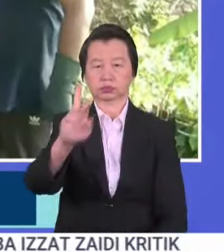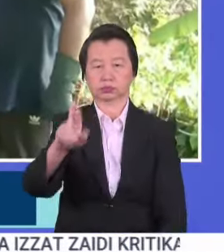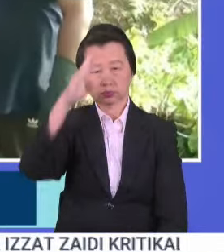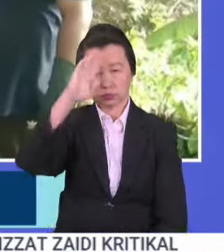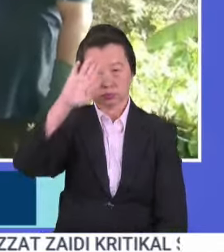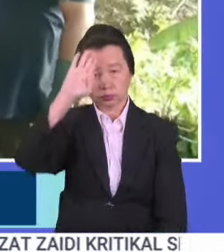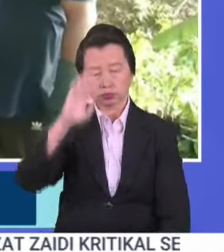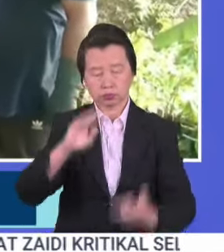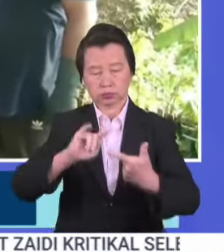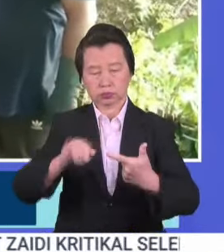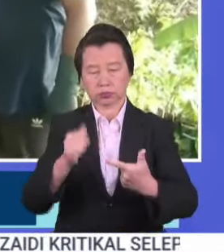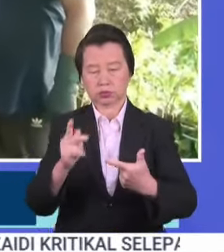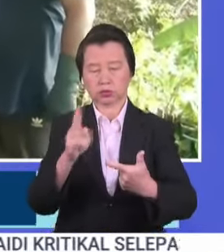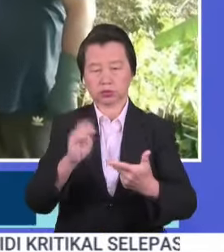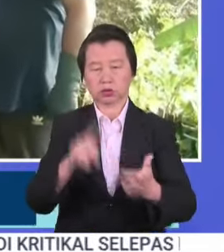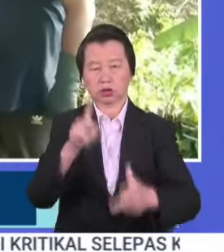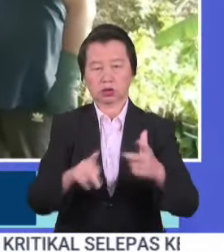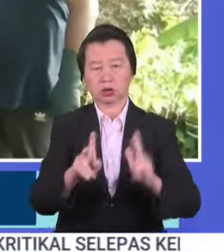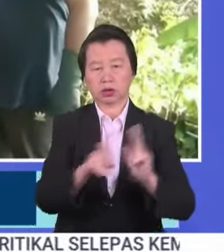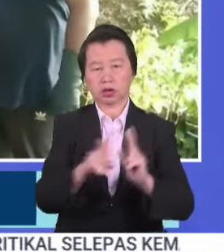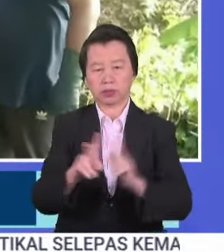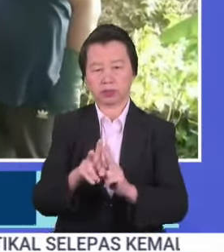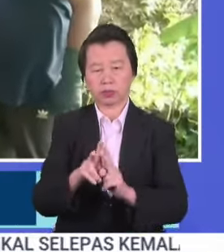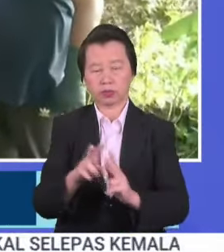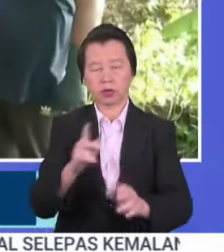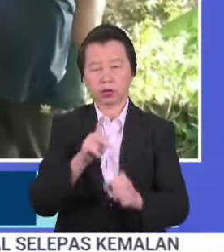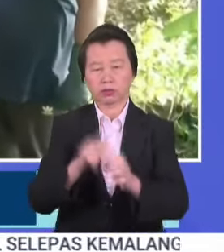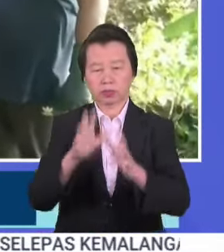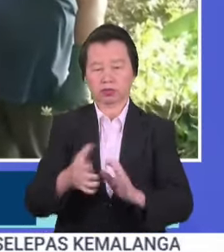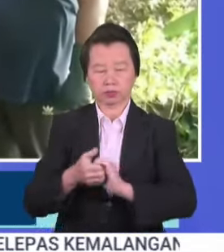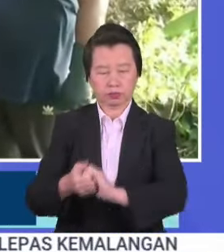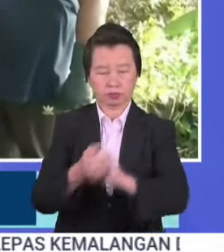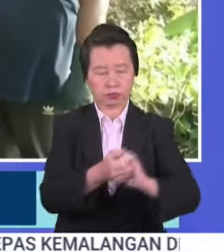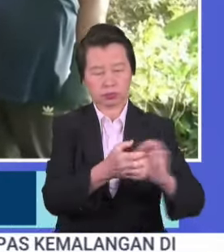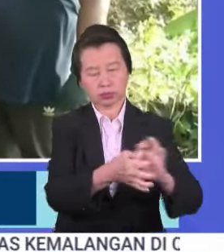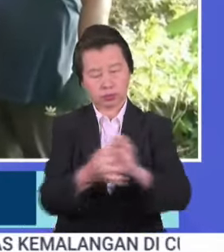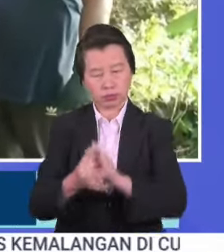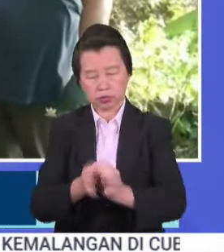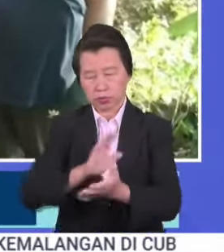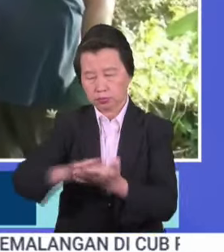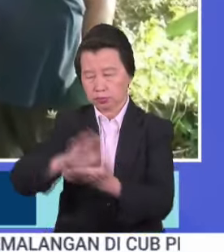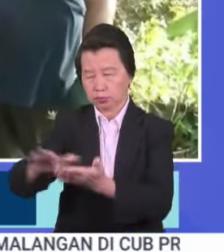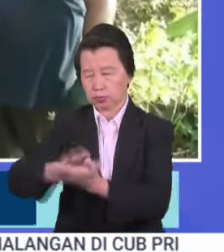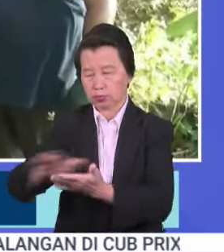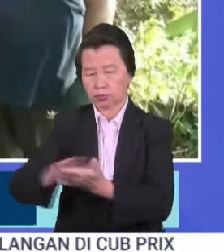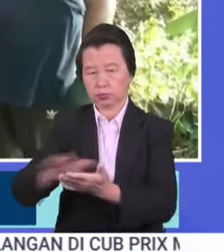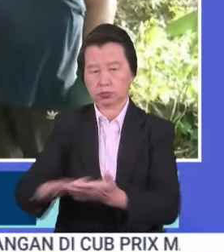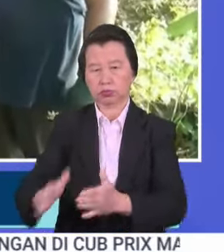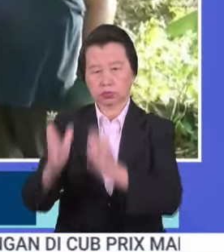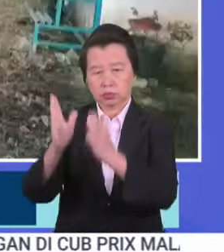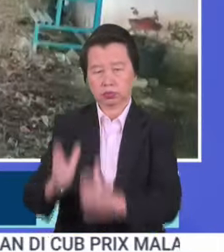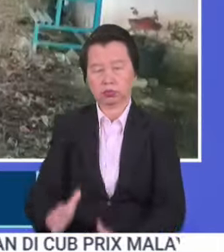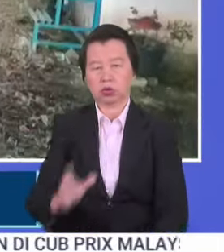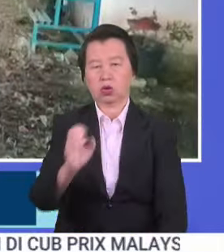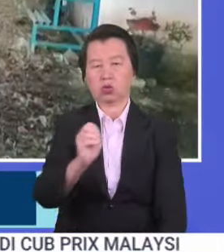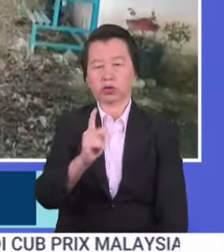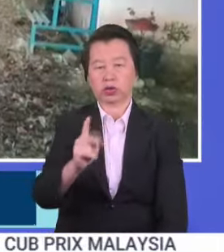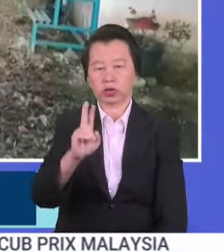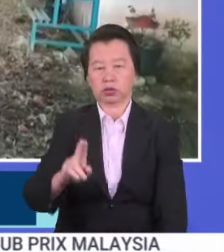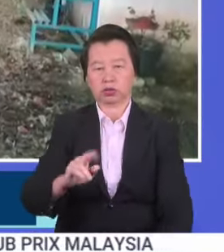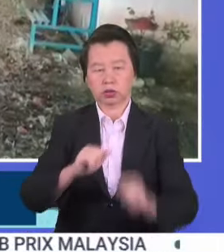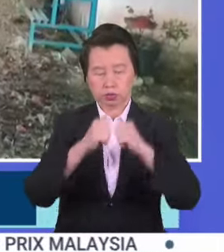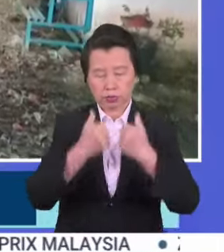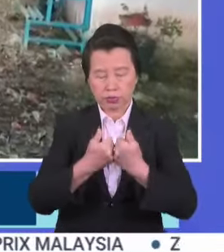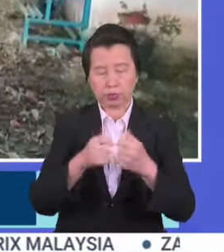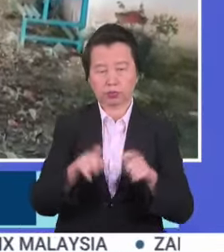Jabatan Kebajikan Masyarakat dan penduduk Kampung Teluk Jambu. Peserta berganding bahu membersihkan seorang orang kurang upaya. Persatuan